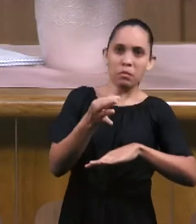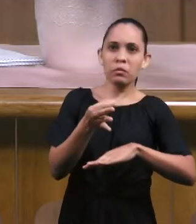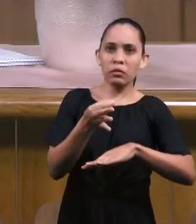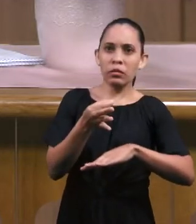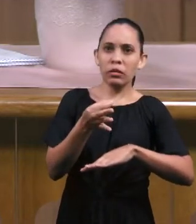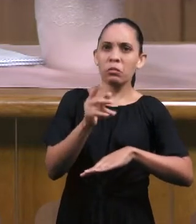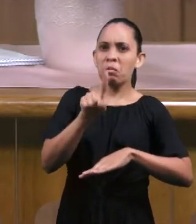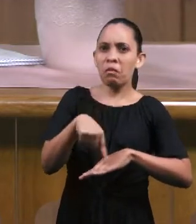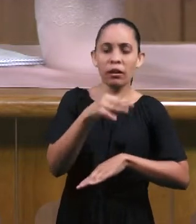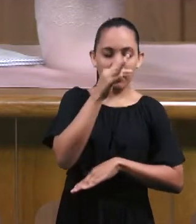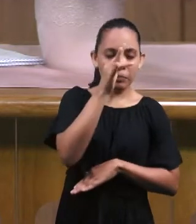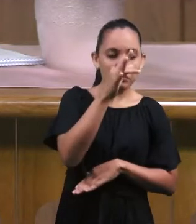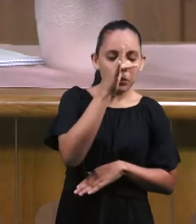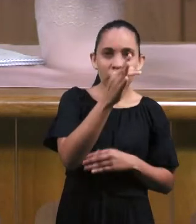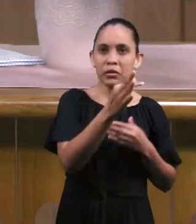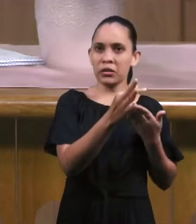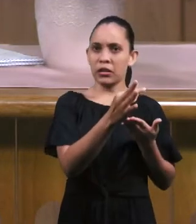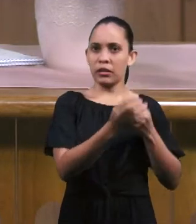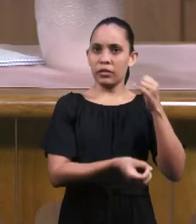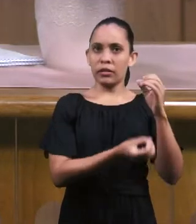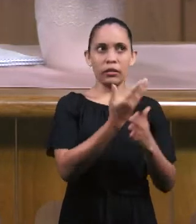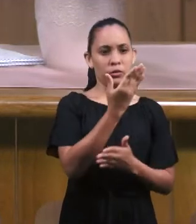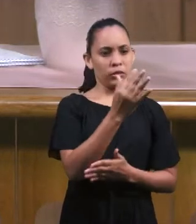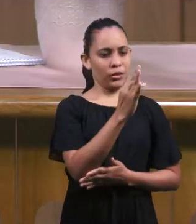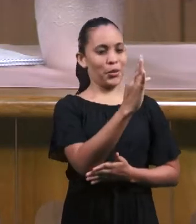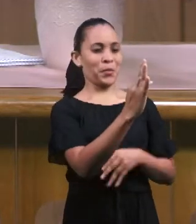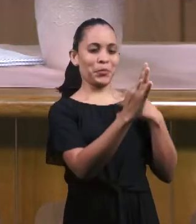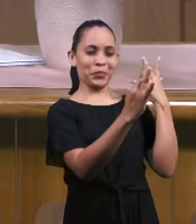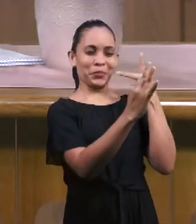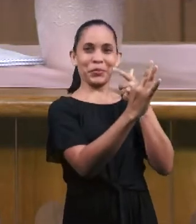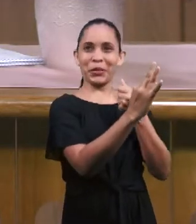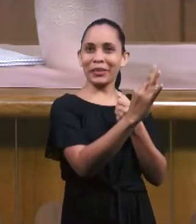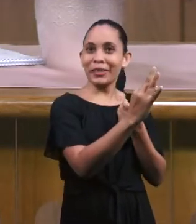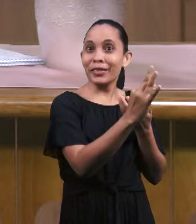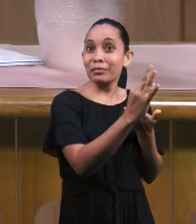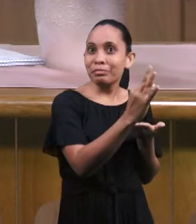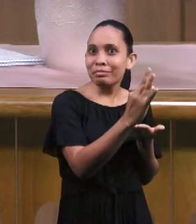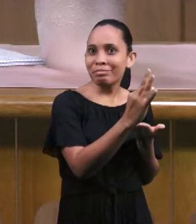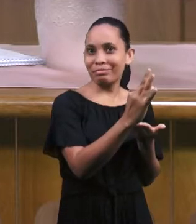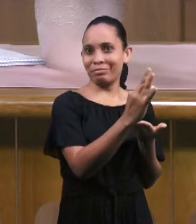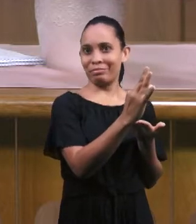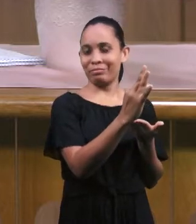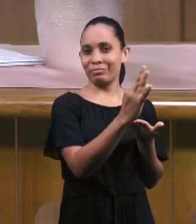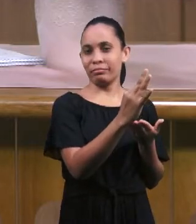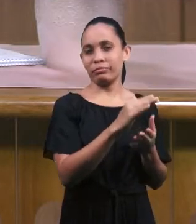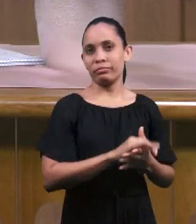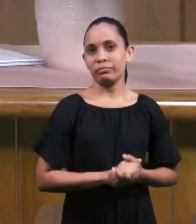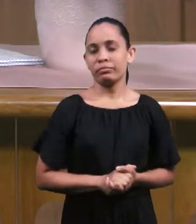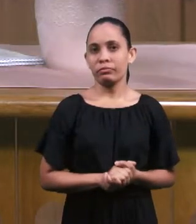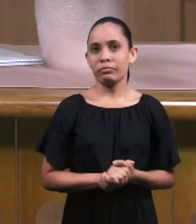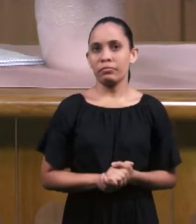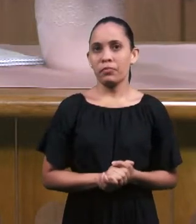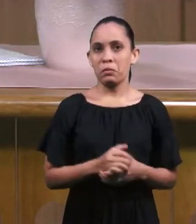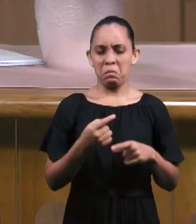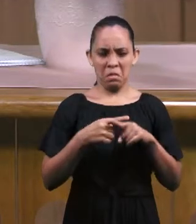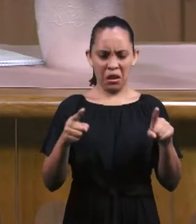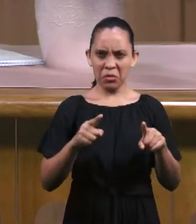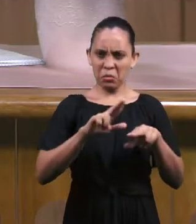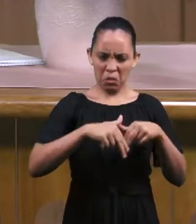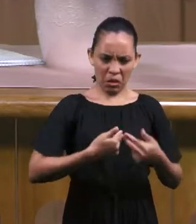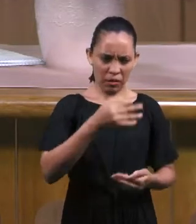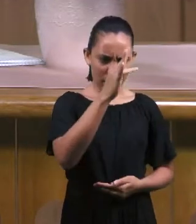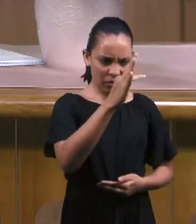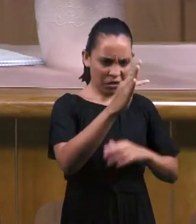révéler, ce n'est pas la petite fleur que Dieu a créée pour être appréciée, mais c'est à cause de cela que vous allez croire en Dieu.